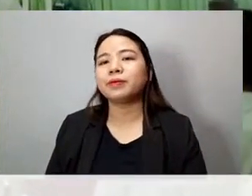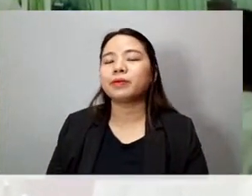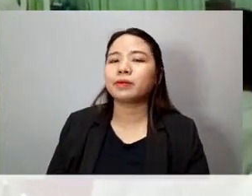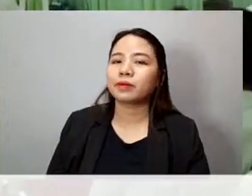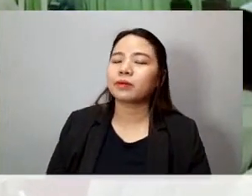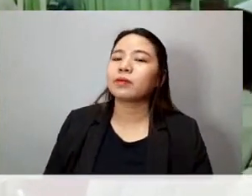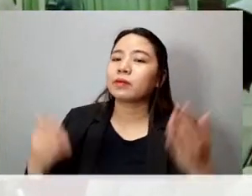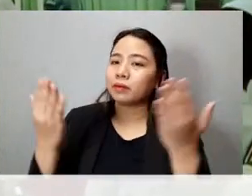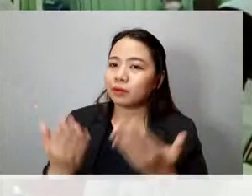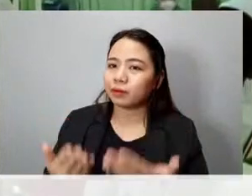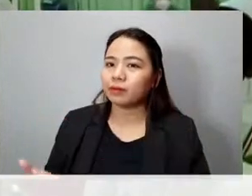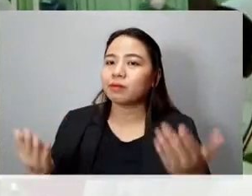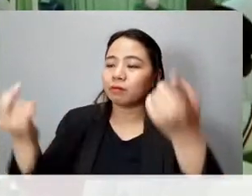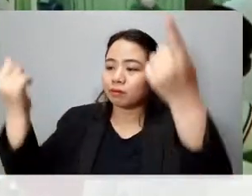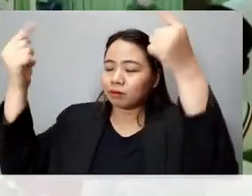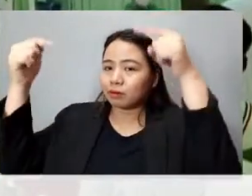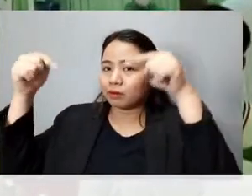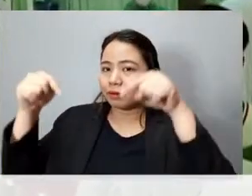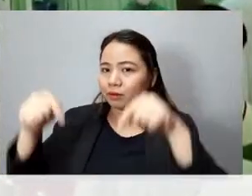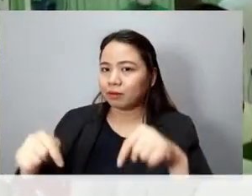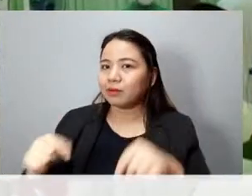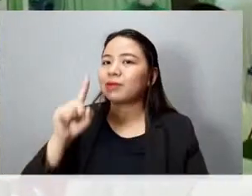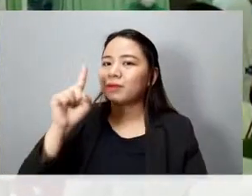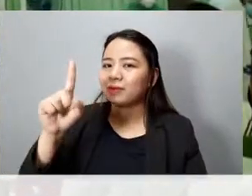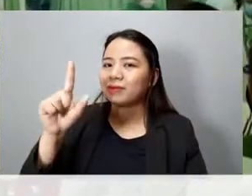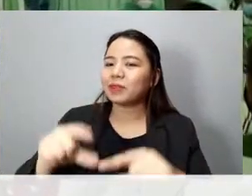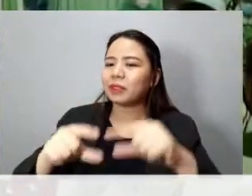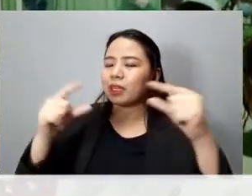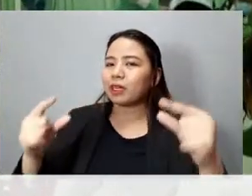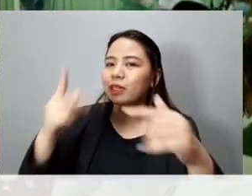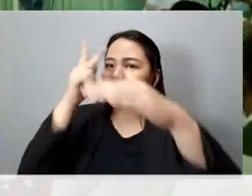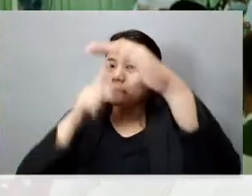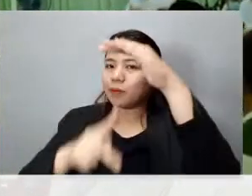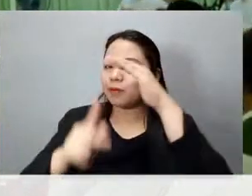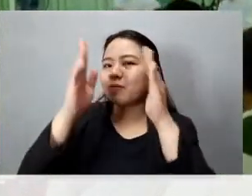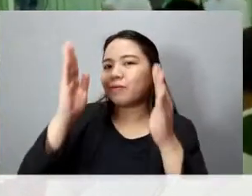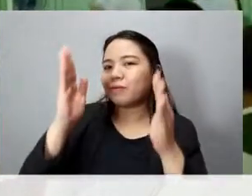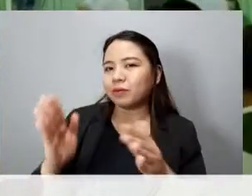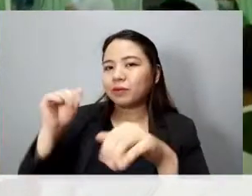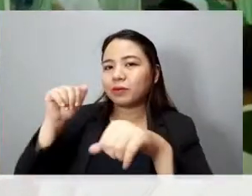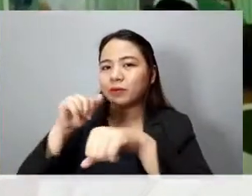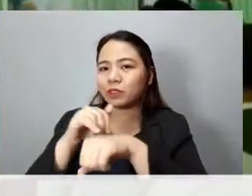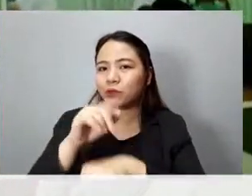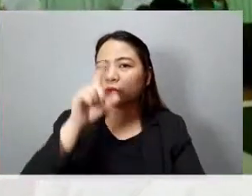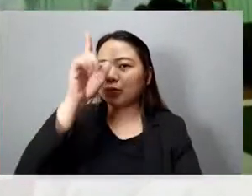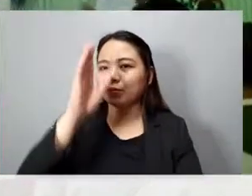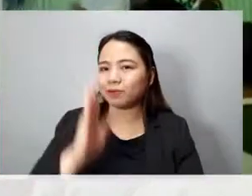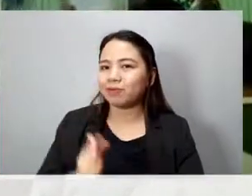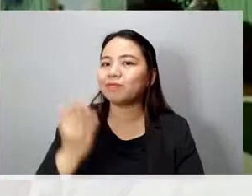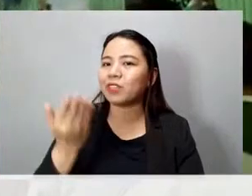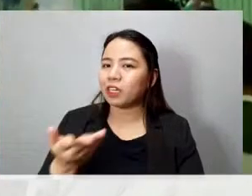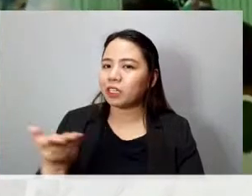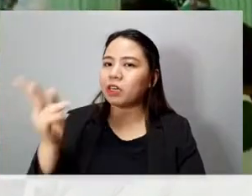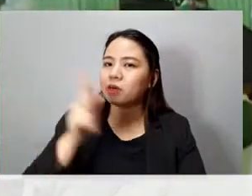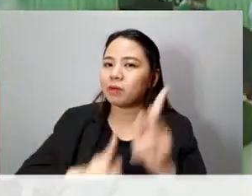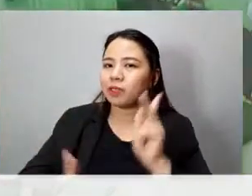Narito at dumating na isang dakilang propeta, sugo ng Diyos sa bayan niya.